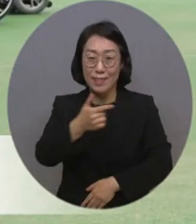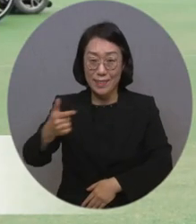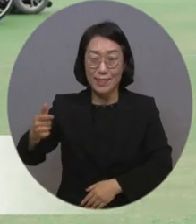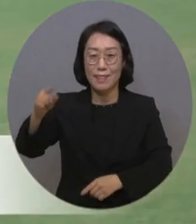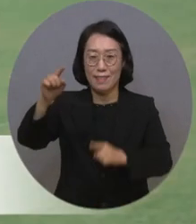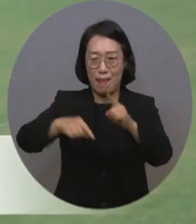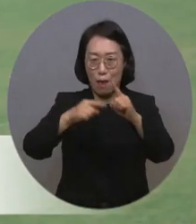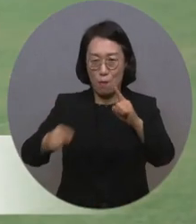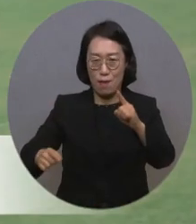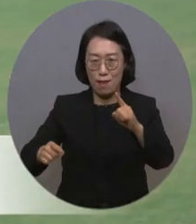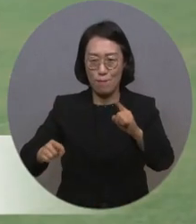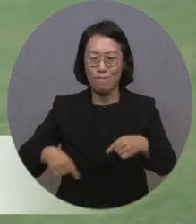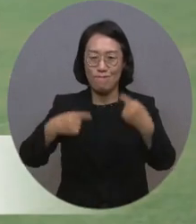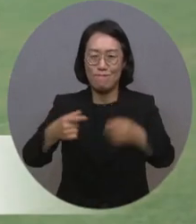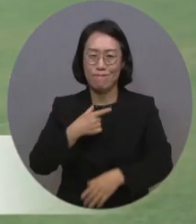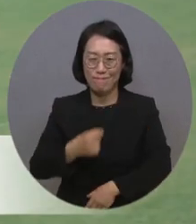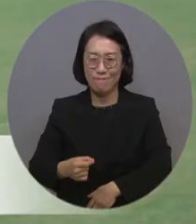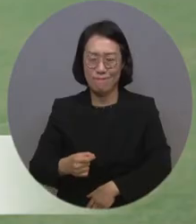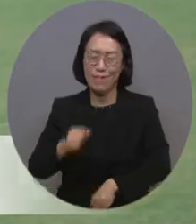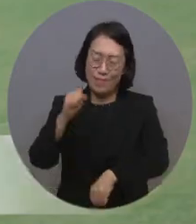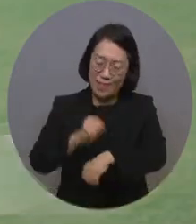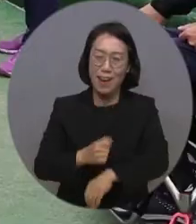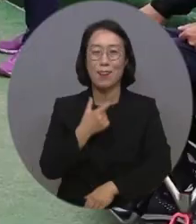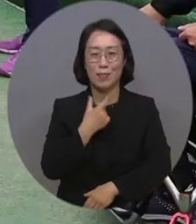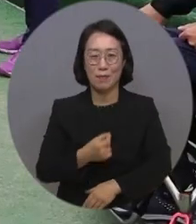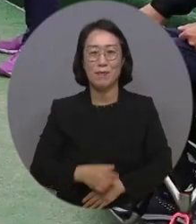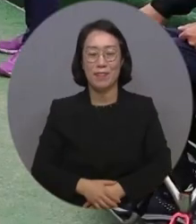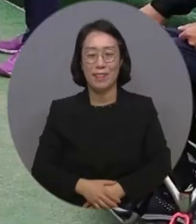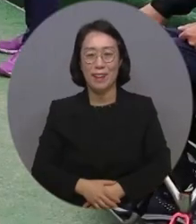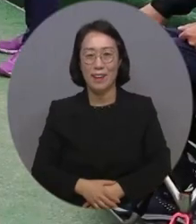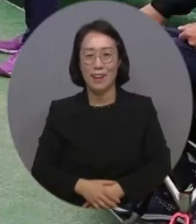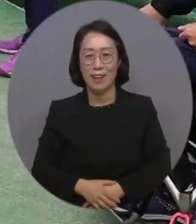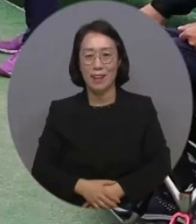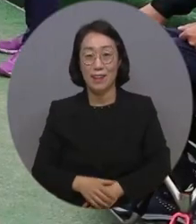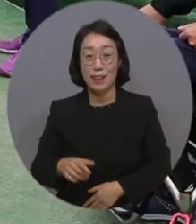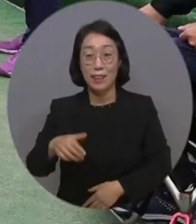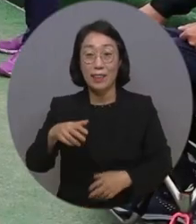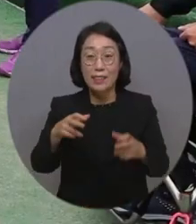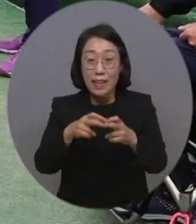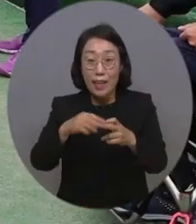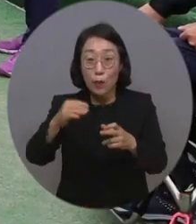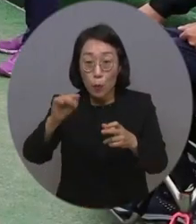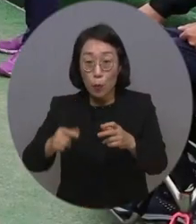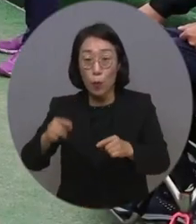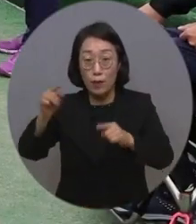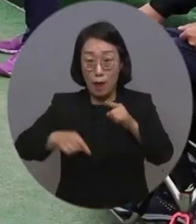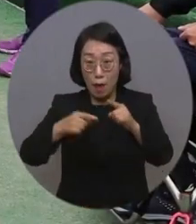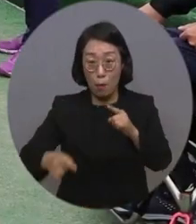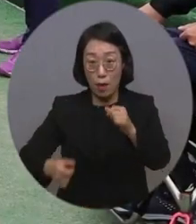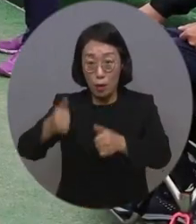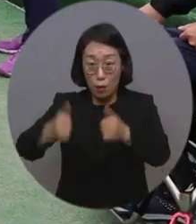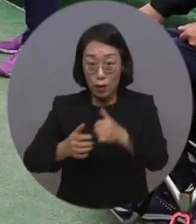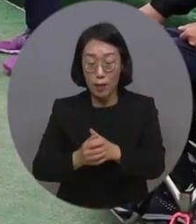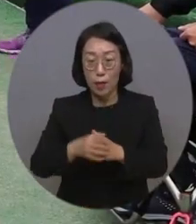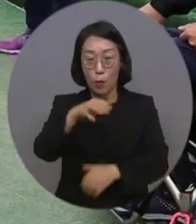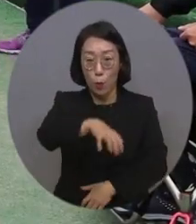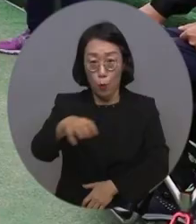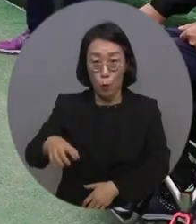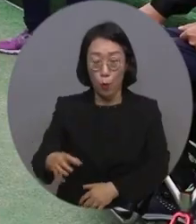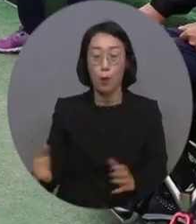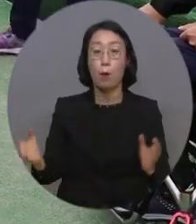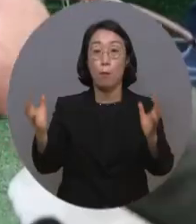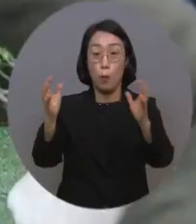나가고 최고의 선수도 되고 싶고 그럽니다 전남 동부권 장애인 론볼대회가 열려 각지의 장애인들이